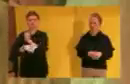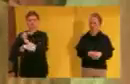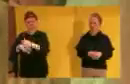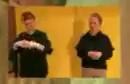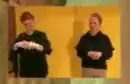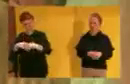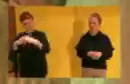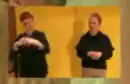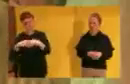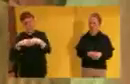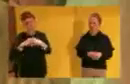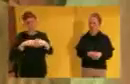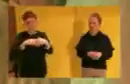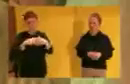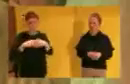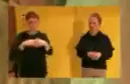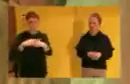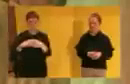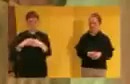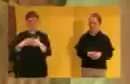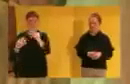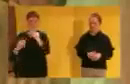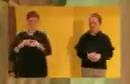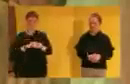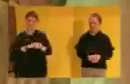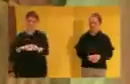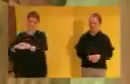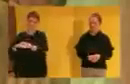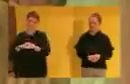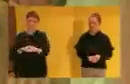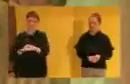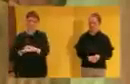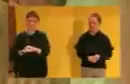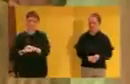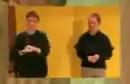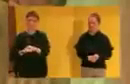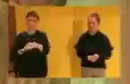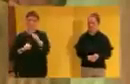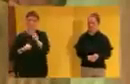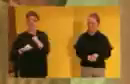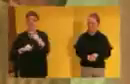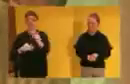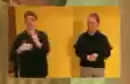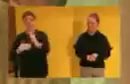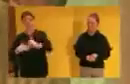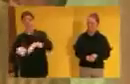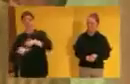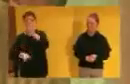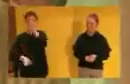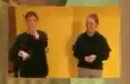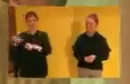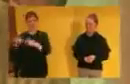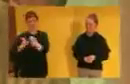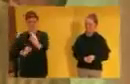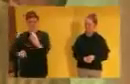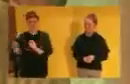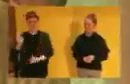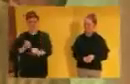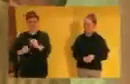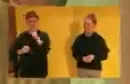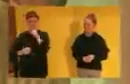Und ja, natürlich, wenn mehr Menschen, die nicht Deutsch als Muttersprache gelernt haben oder